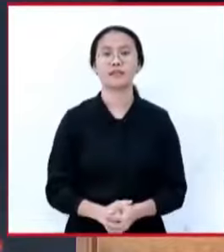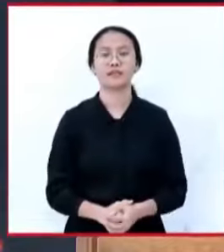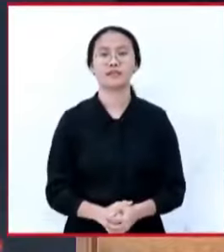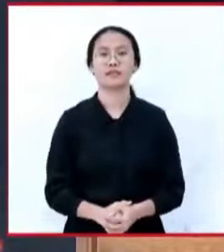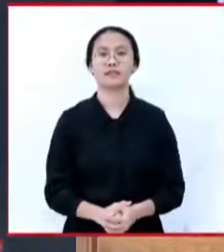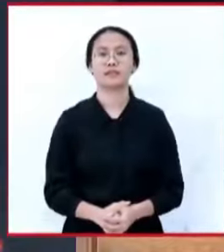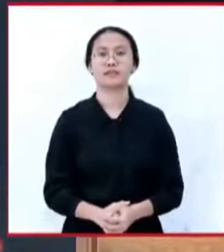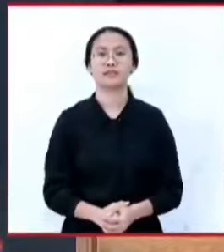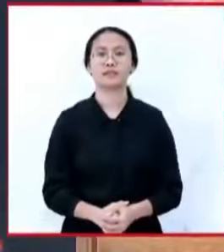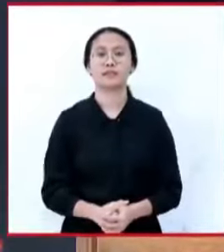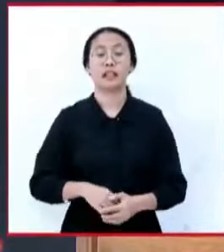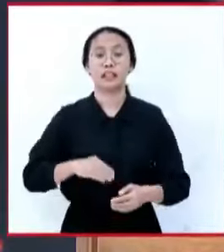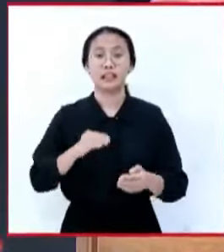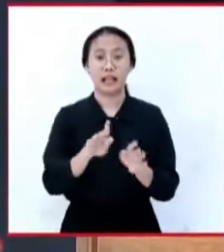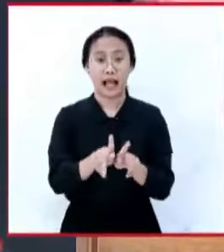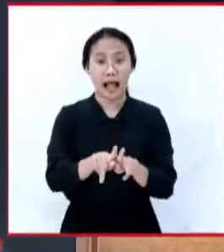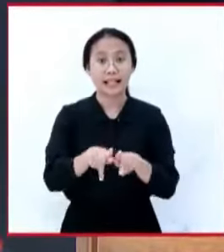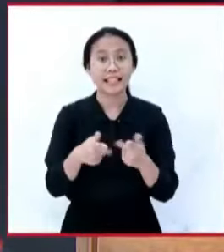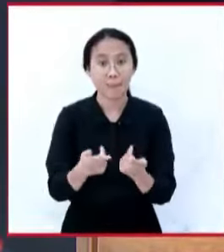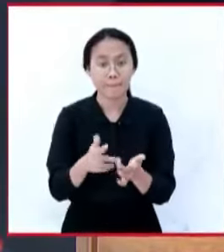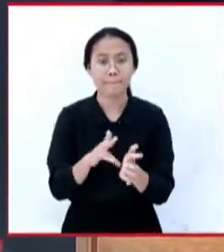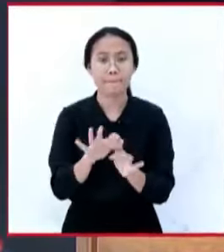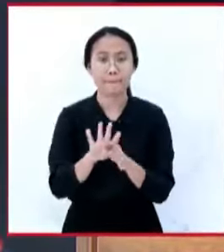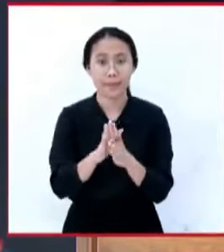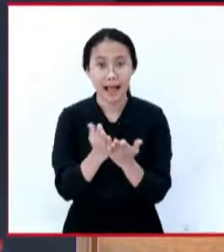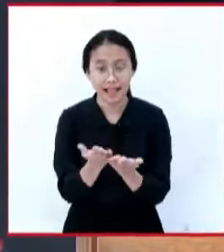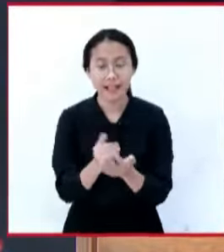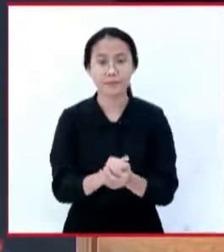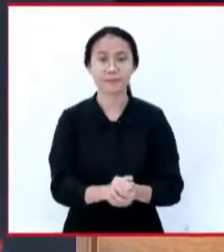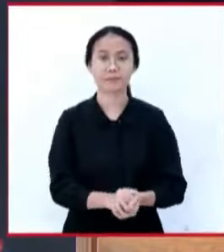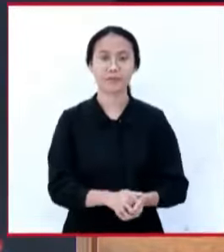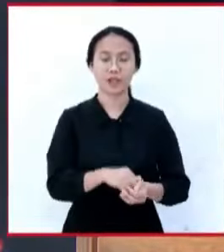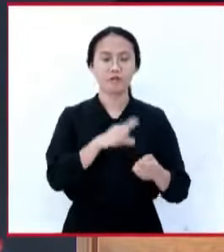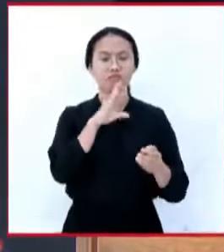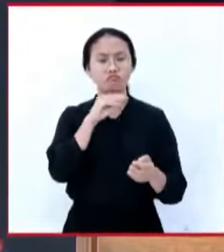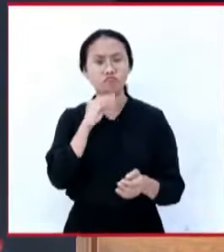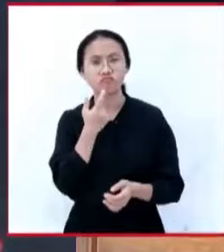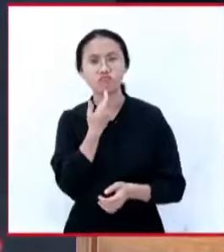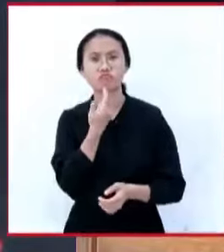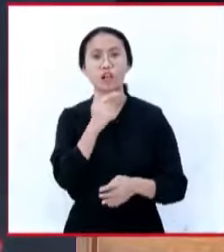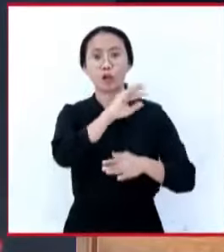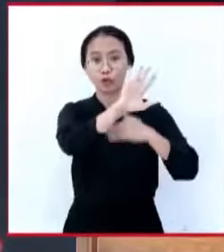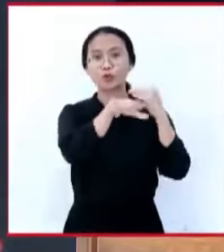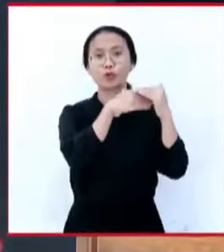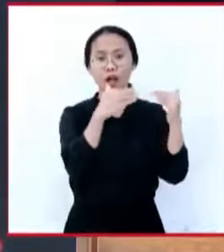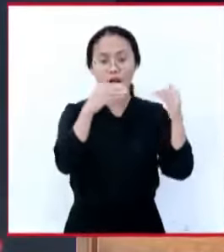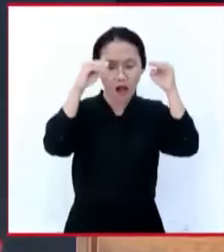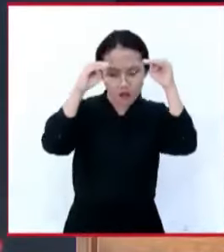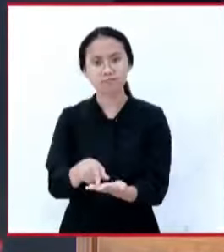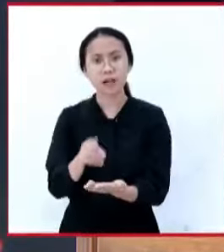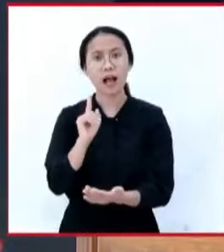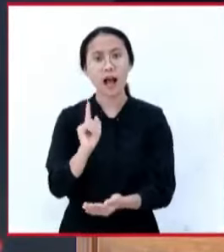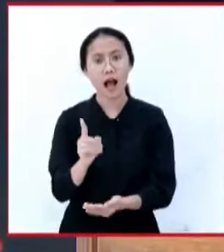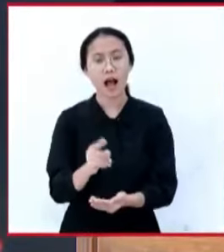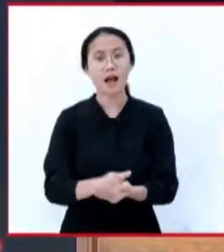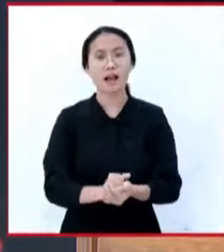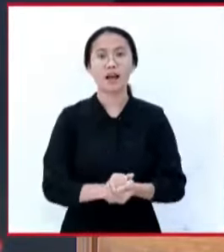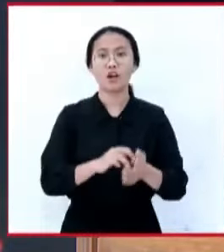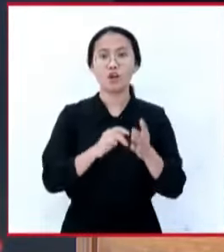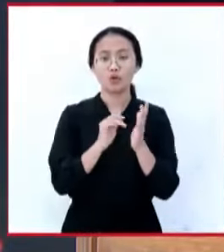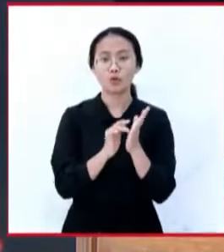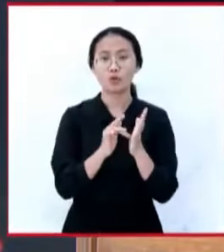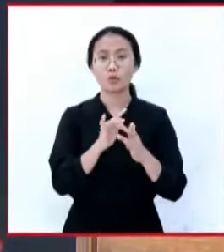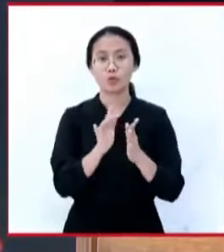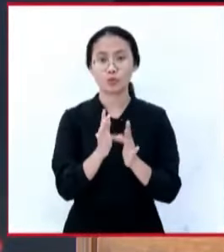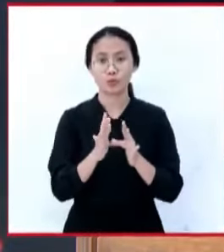karena kitab suci memang mengajarkan ada tempat yang namanya surga ada yang namanya neraka itu adalah